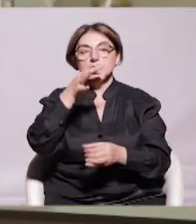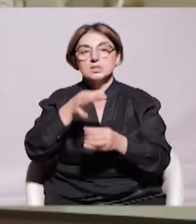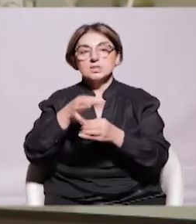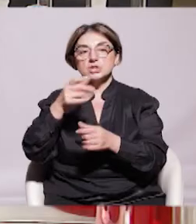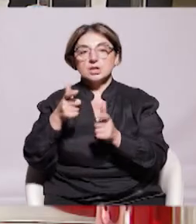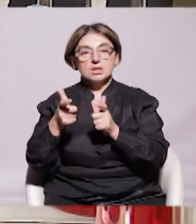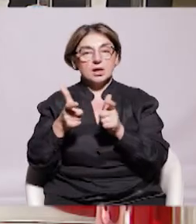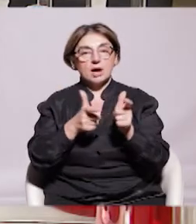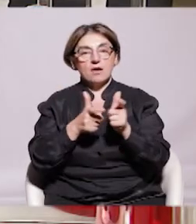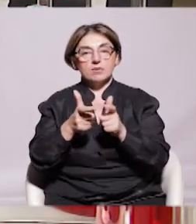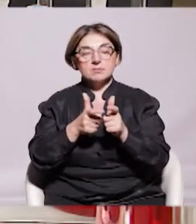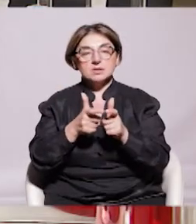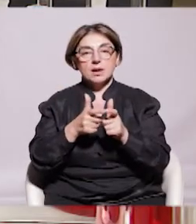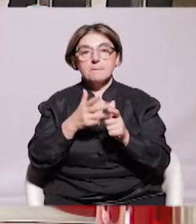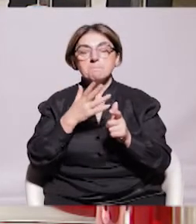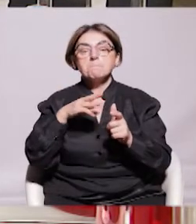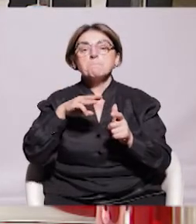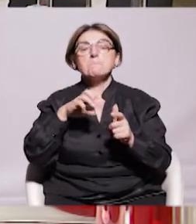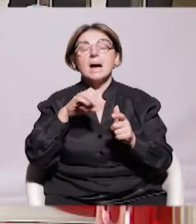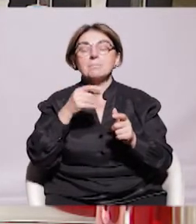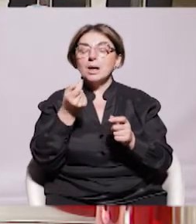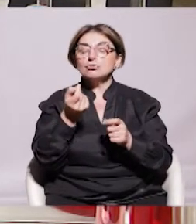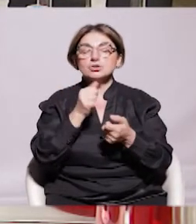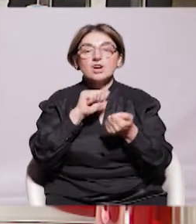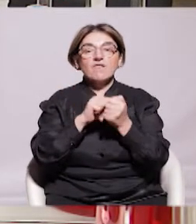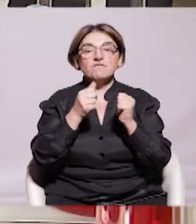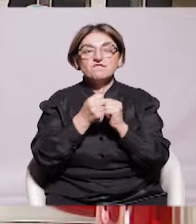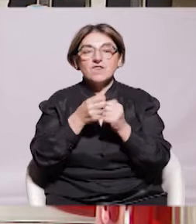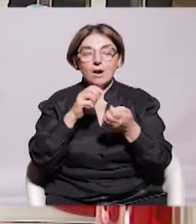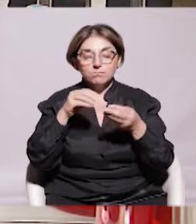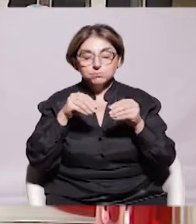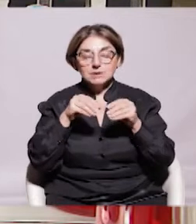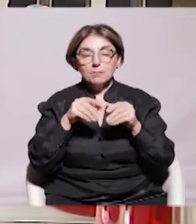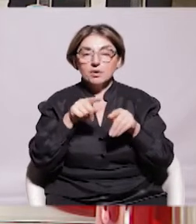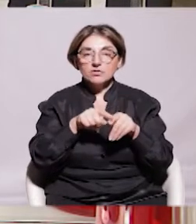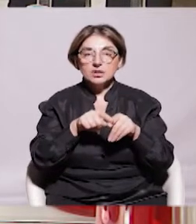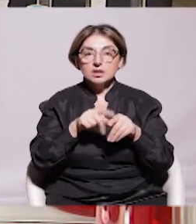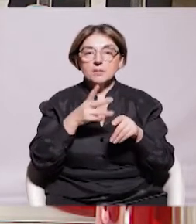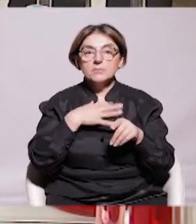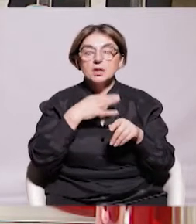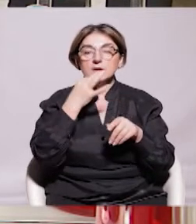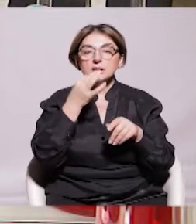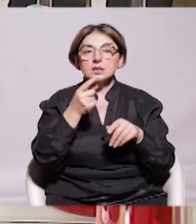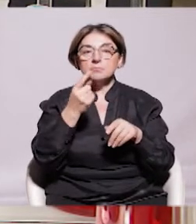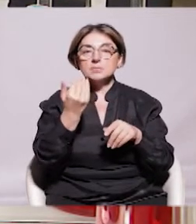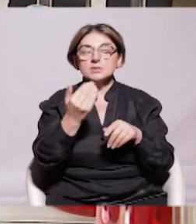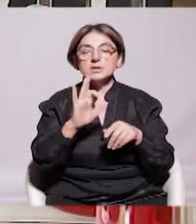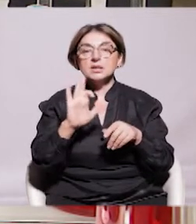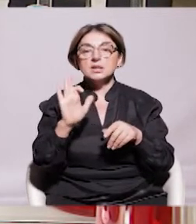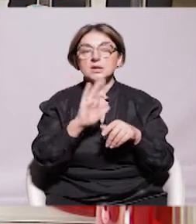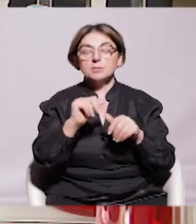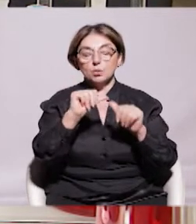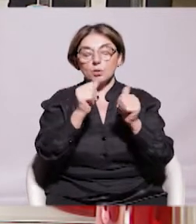სინჯარაში წინასწარ მოვათავსე მარმარილოს ნატეხები და მარმარილოს ფხვნილი. მინდა გითხრათ, რომ